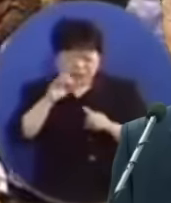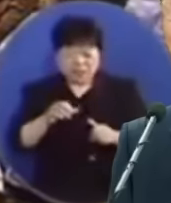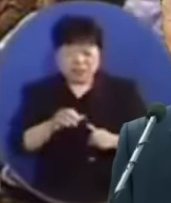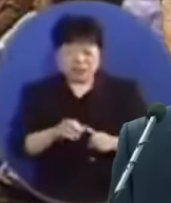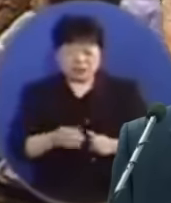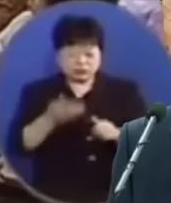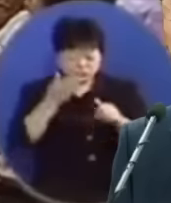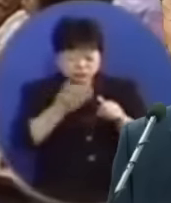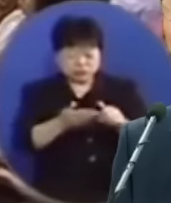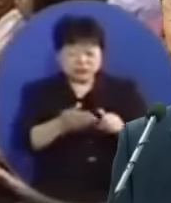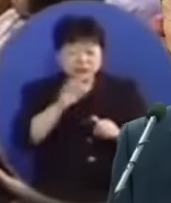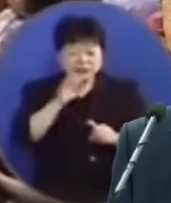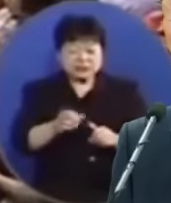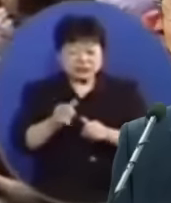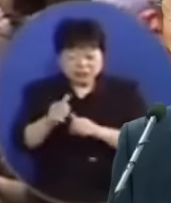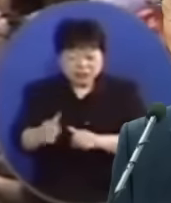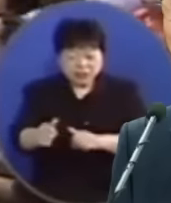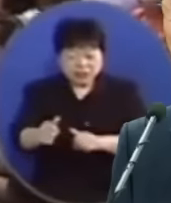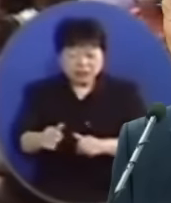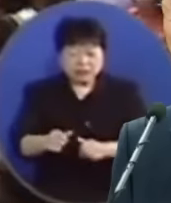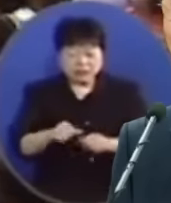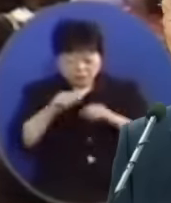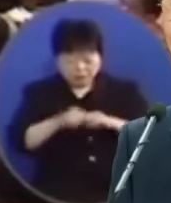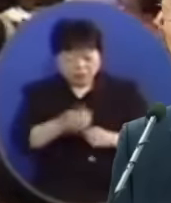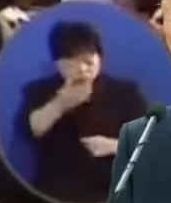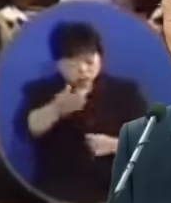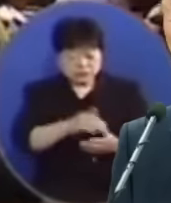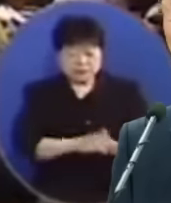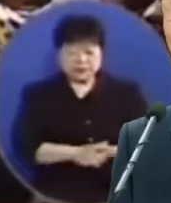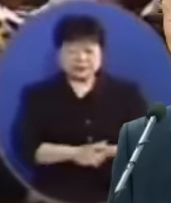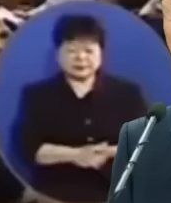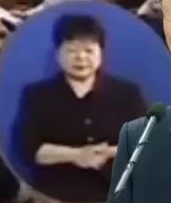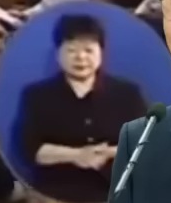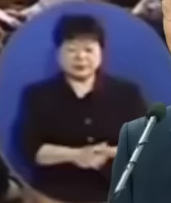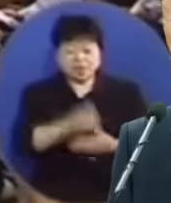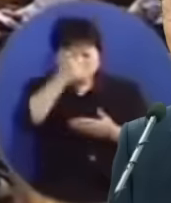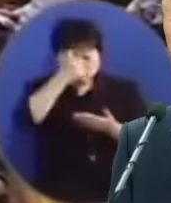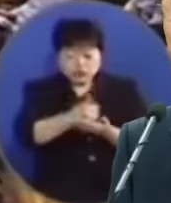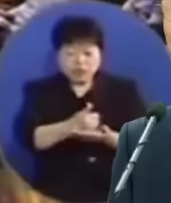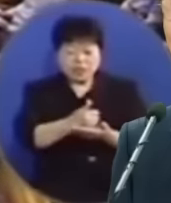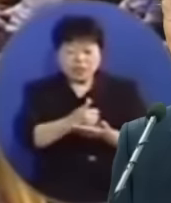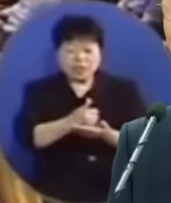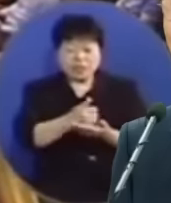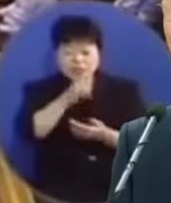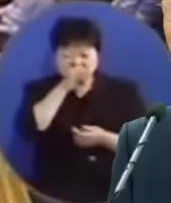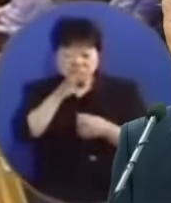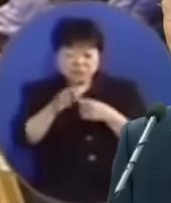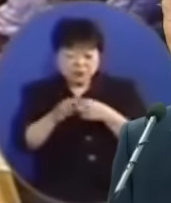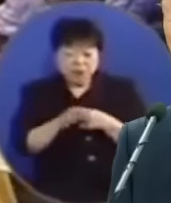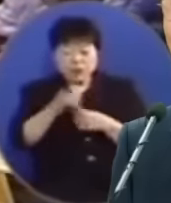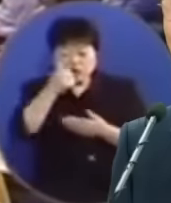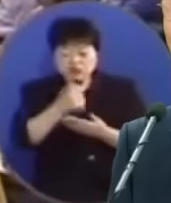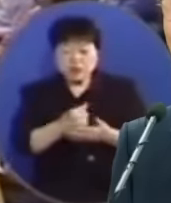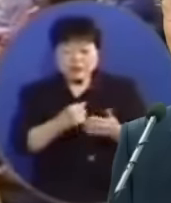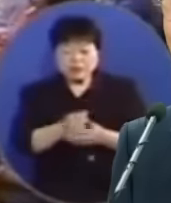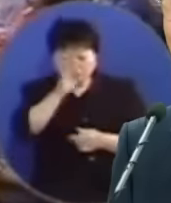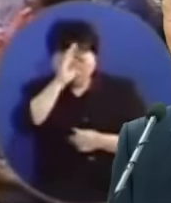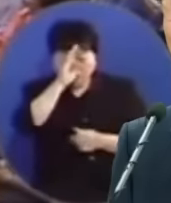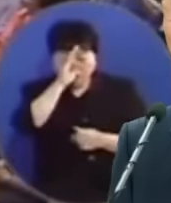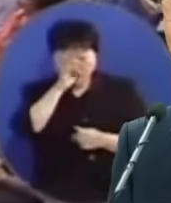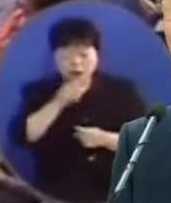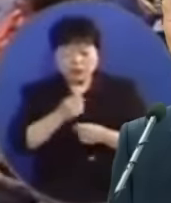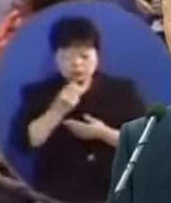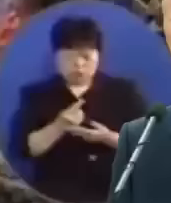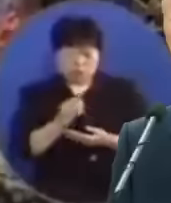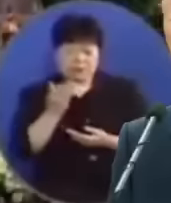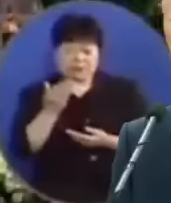치리니 이 재앙들이 너를 따라 너를 전멸하게 될 것이라고 말하는 것입니다. 죄가 있으면 죄가 이러한 병을 가져오게 되는